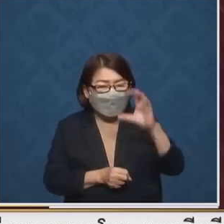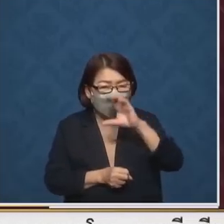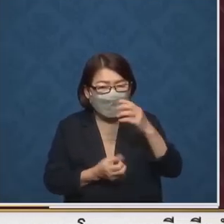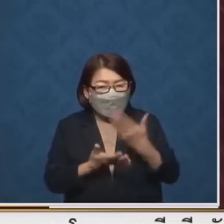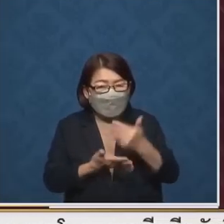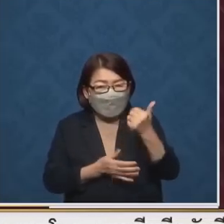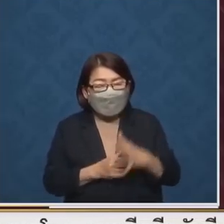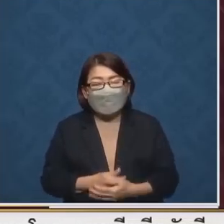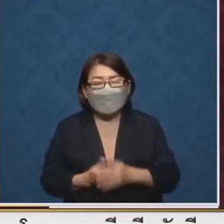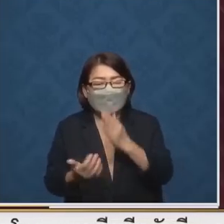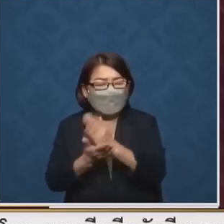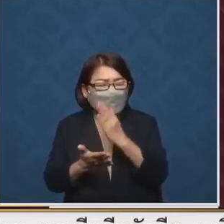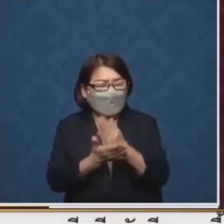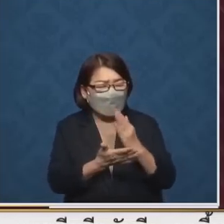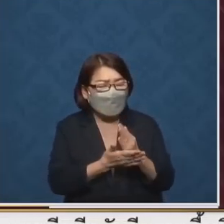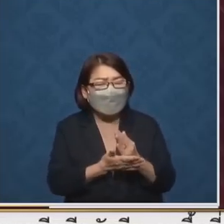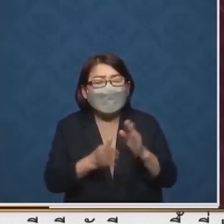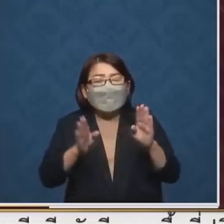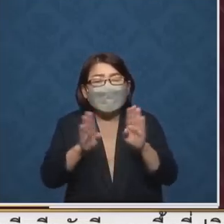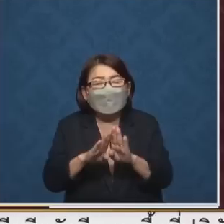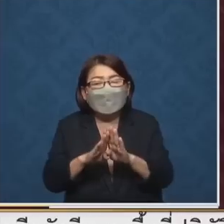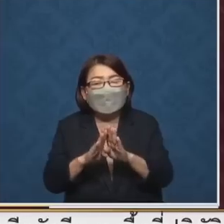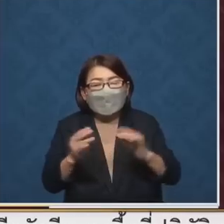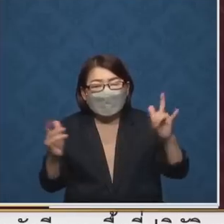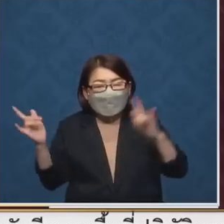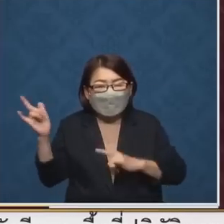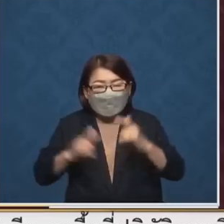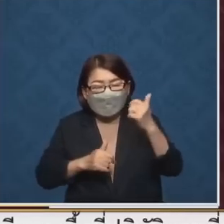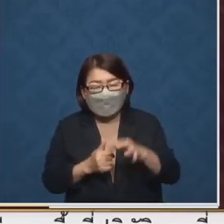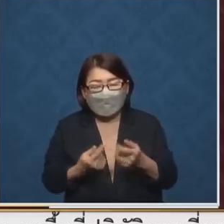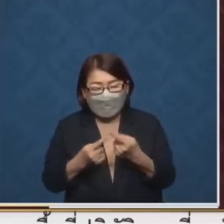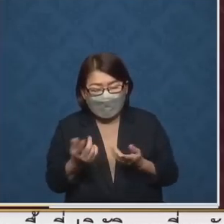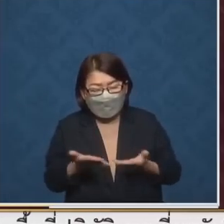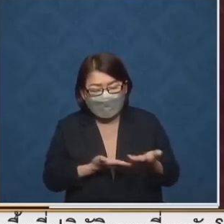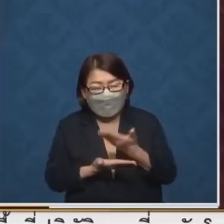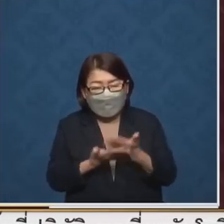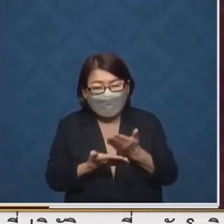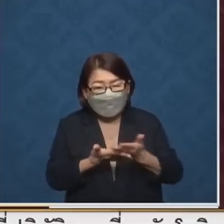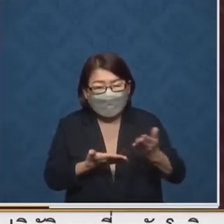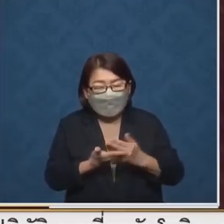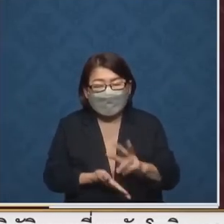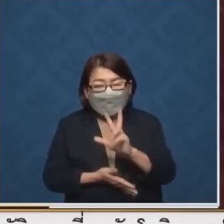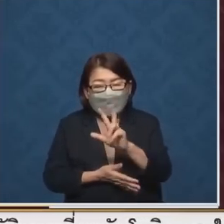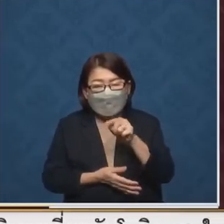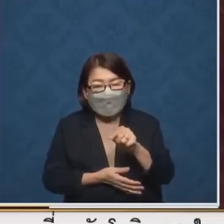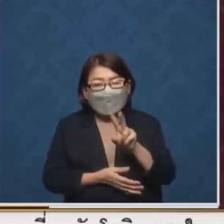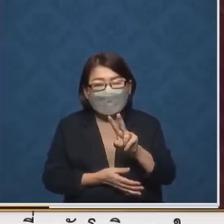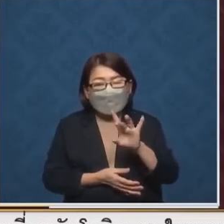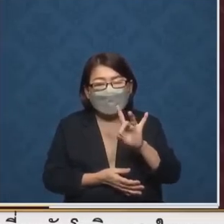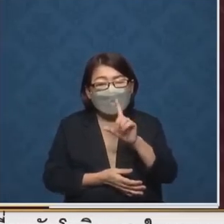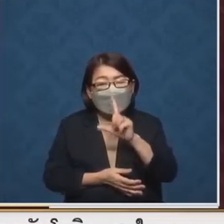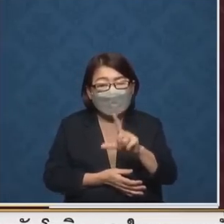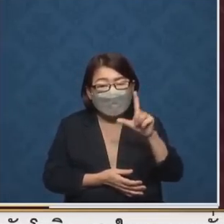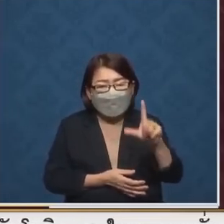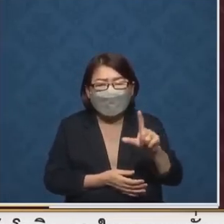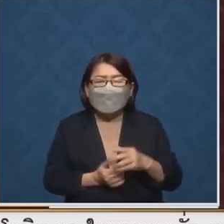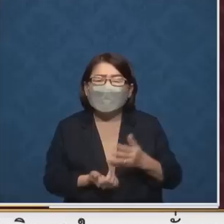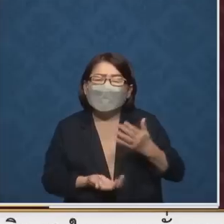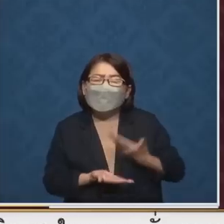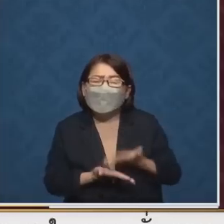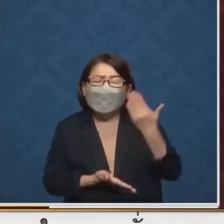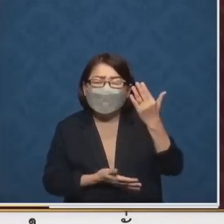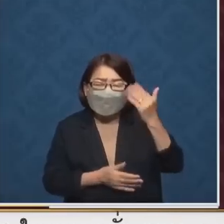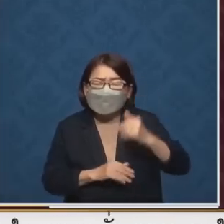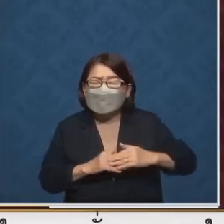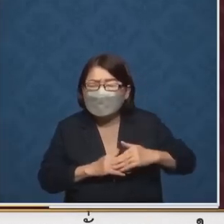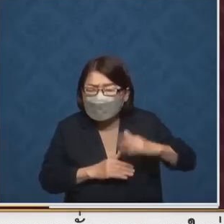เทศ ล็อกดาวแต่เรายังคงทำงบประมาณ 3.28 ลานล้านซึ่งมันมากเกินกวาที่